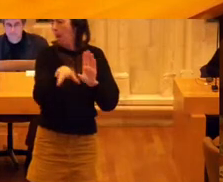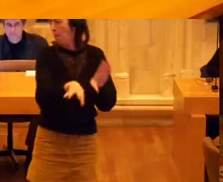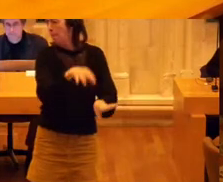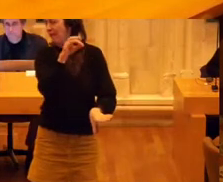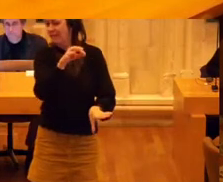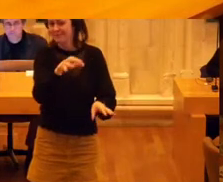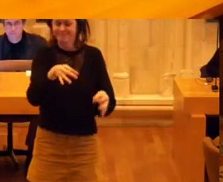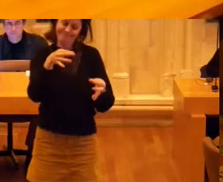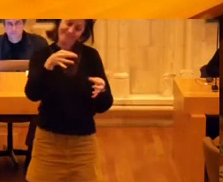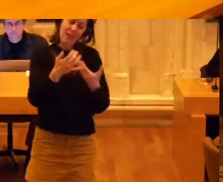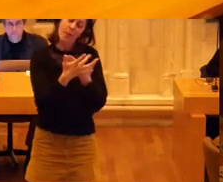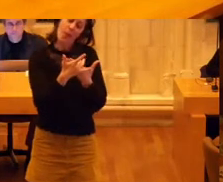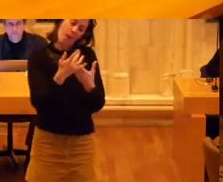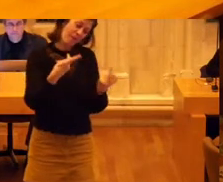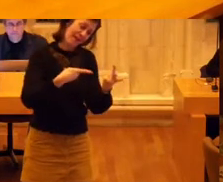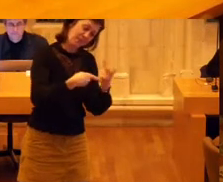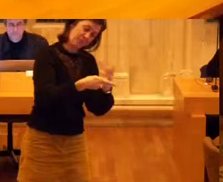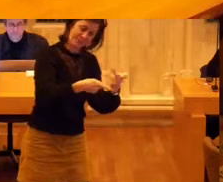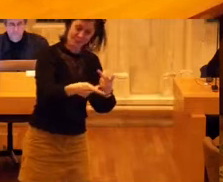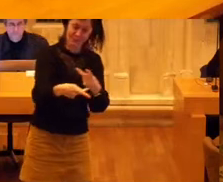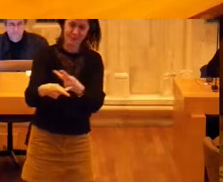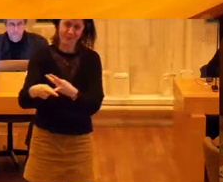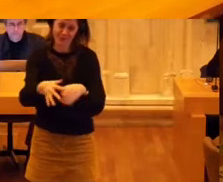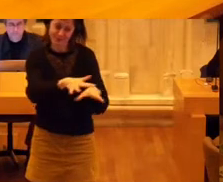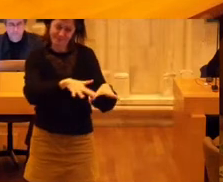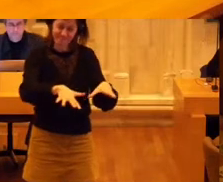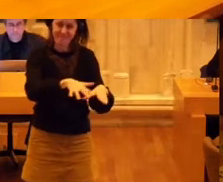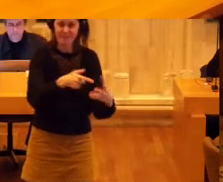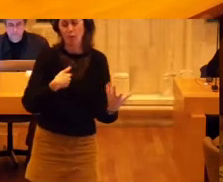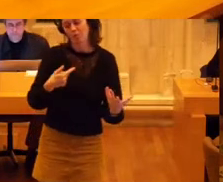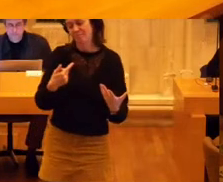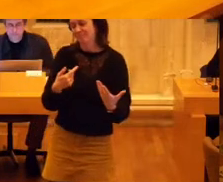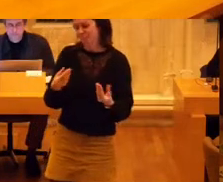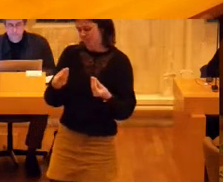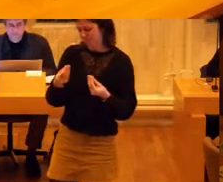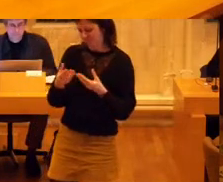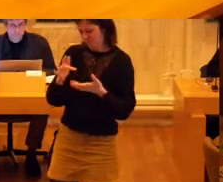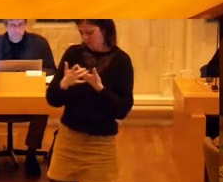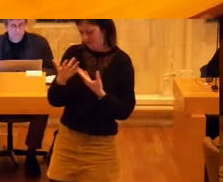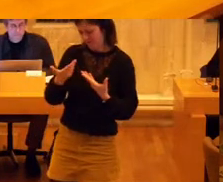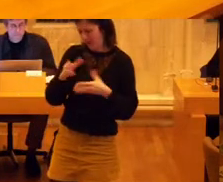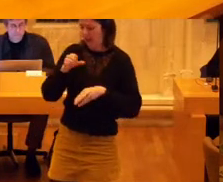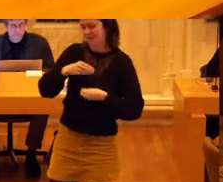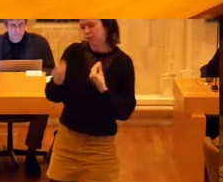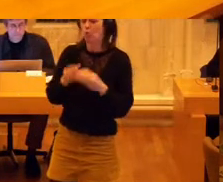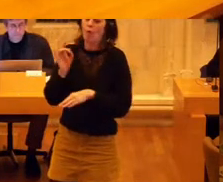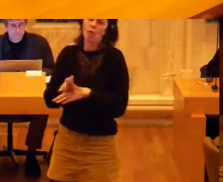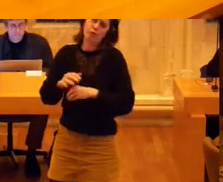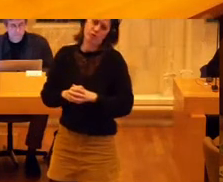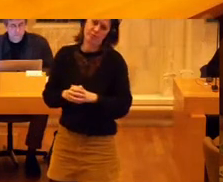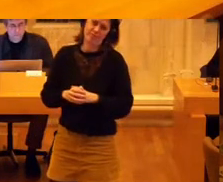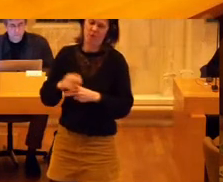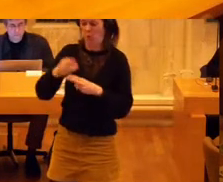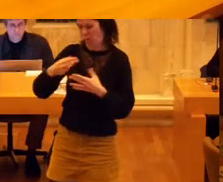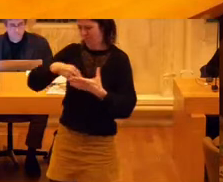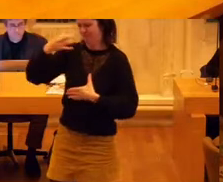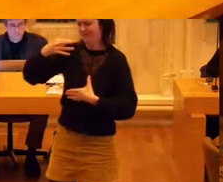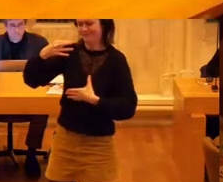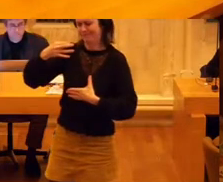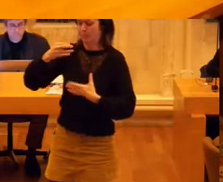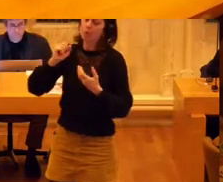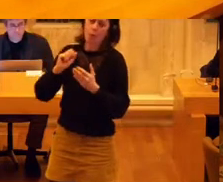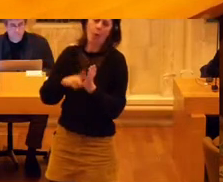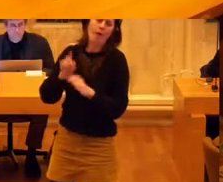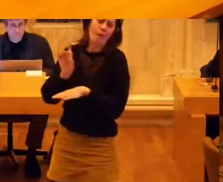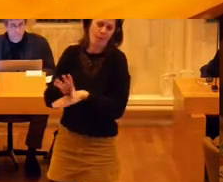reçoivent un courrier et pour lequel elles doivent soit accepter, soit refuser le tirage au sort qui leur propose d'être conseiller de